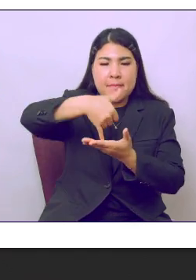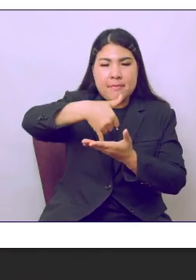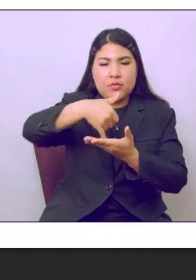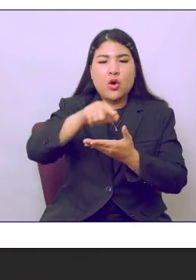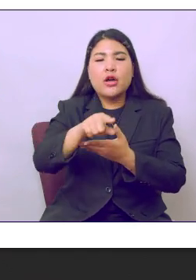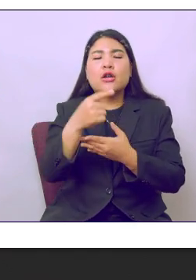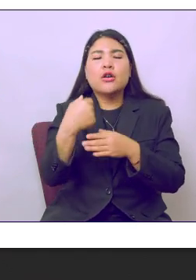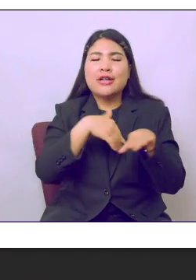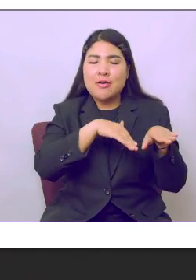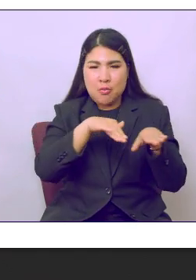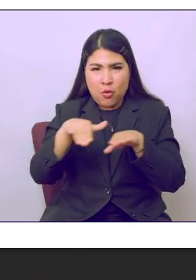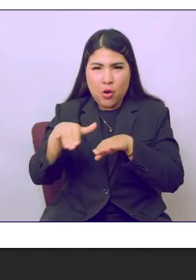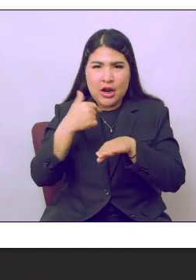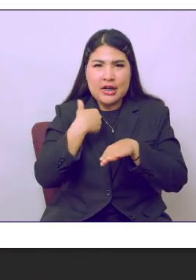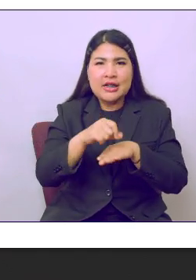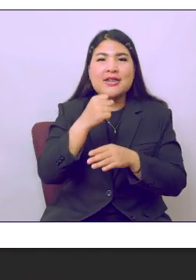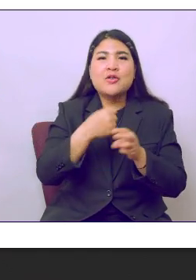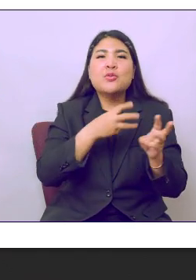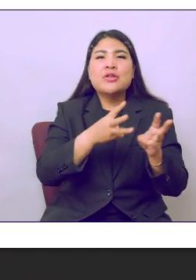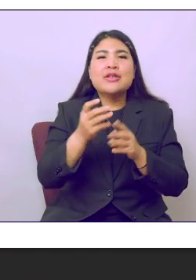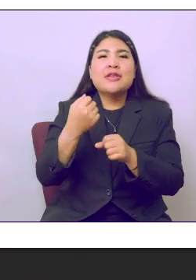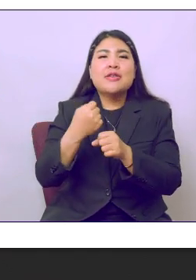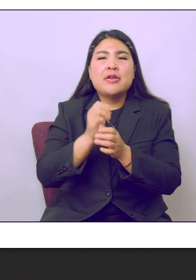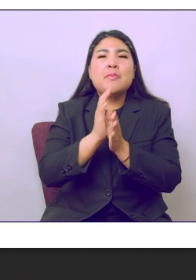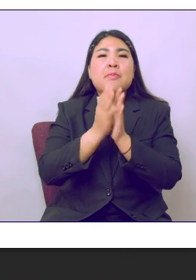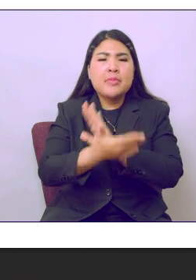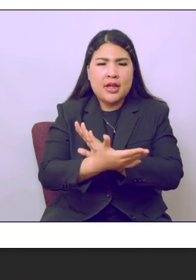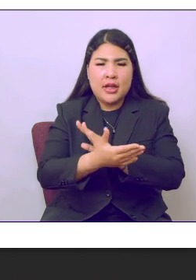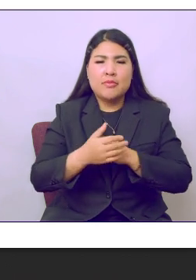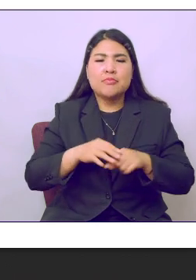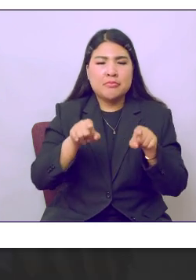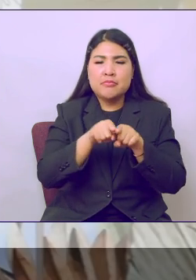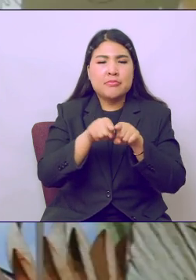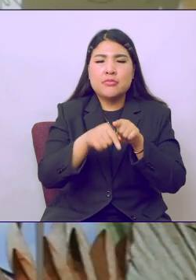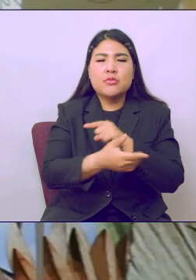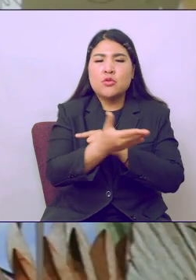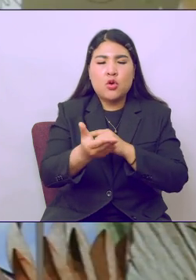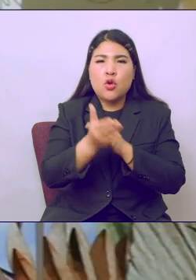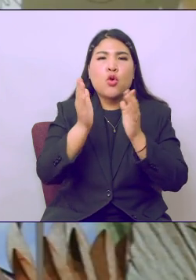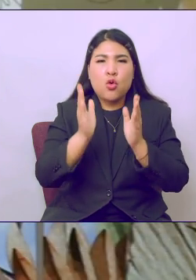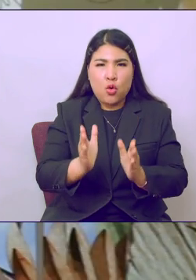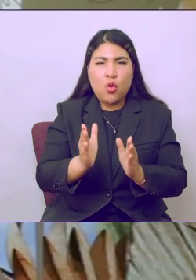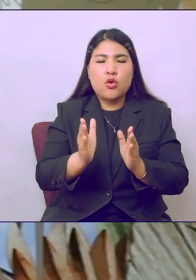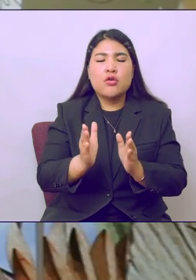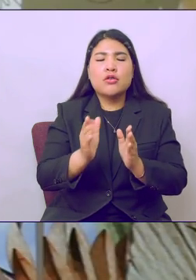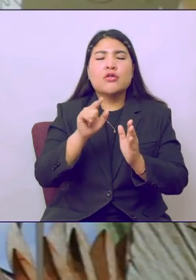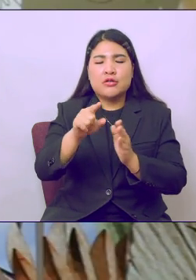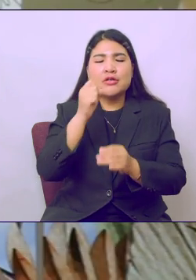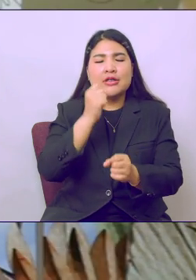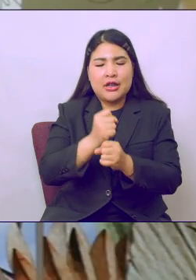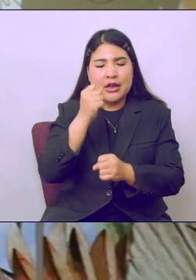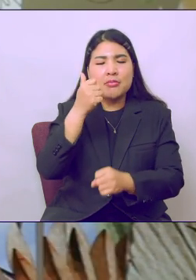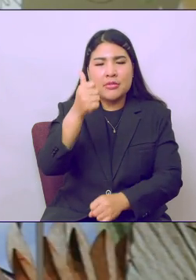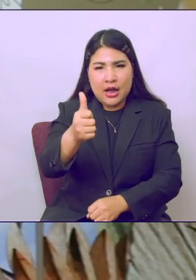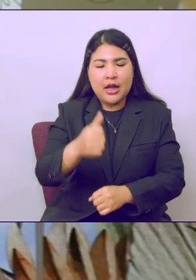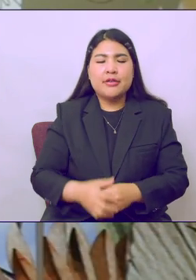เตรียมพร้อมนะครับกับการที่จะต้องลุกเปลี่ยนท่าหรือว่าท่าเนี้ยนะครับเป็นท่าพื้นฐานของมนุษย์ที่ต้องทำได้อ่ะนะครับเป็นท่าพื้นฐานนะครับ